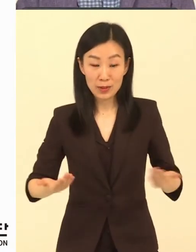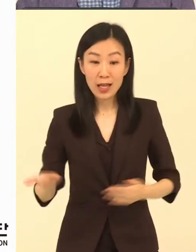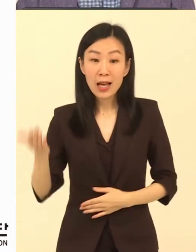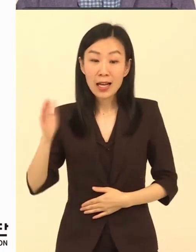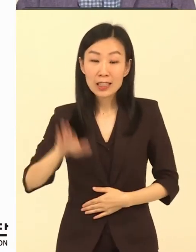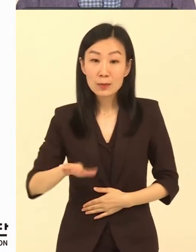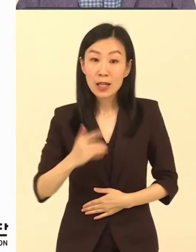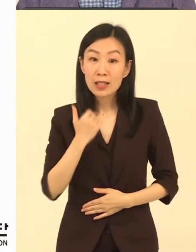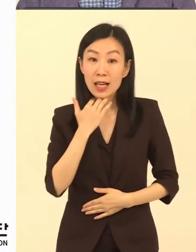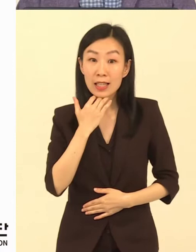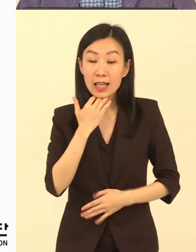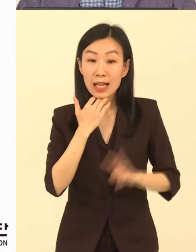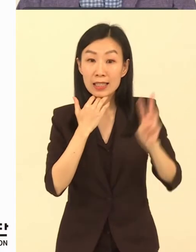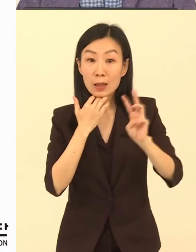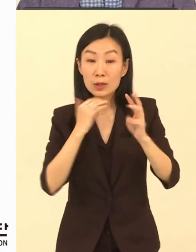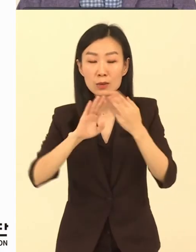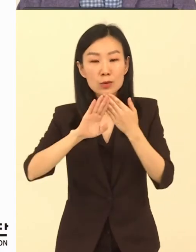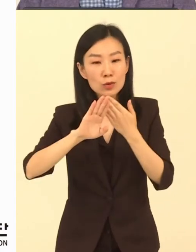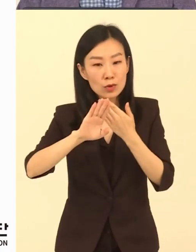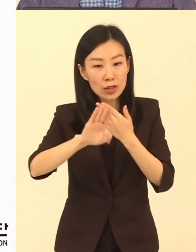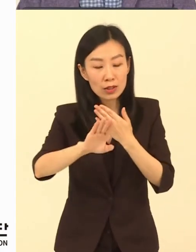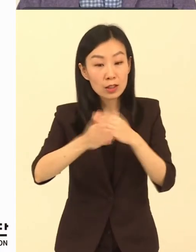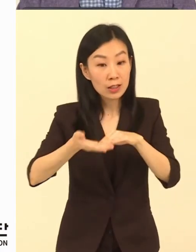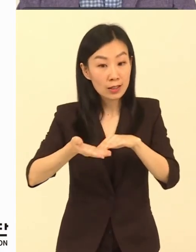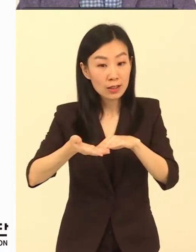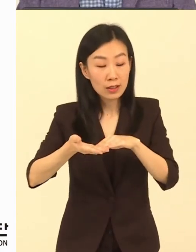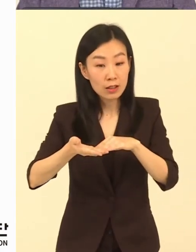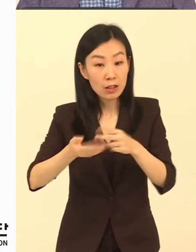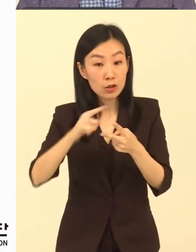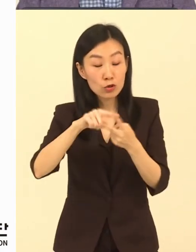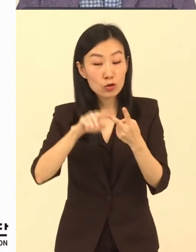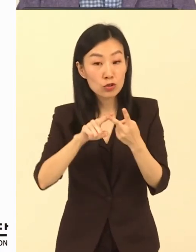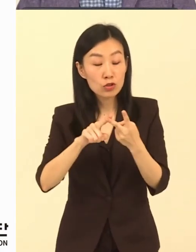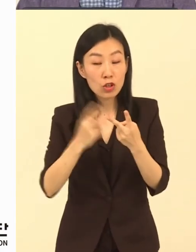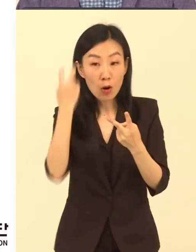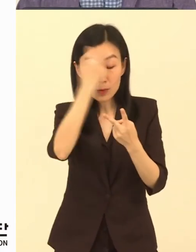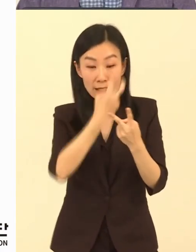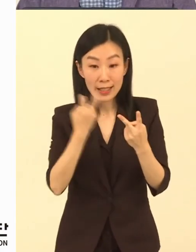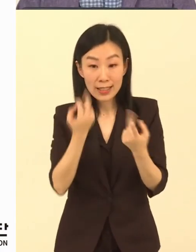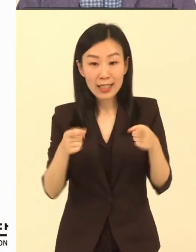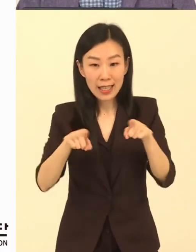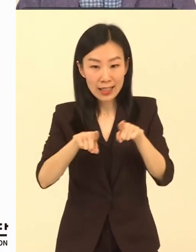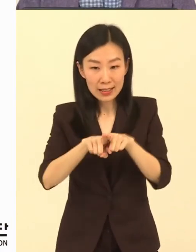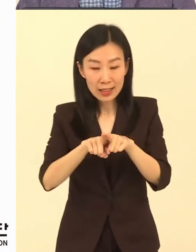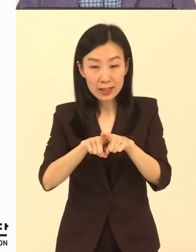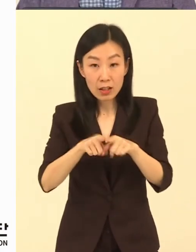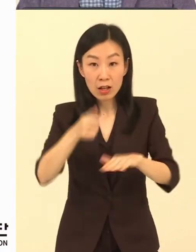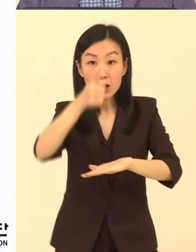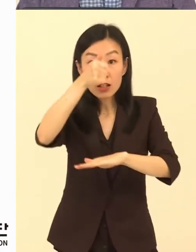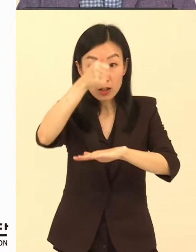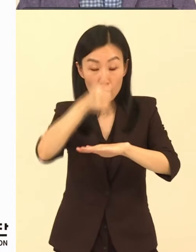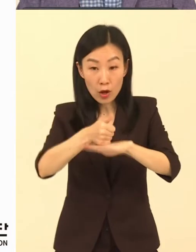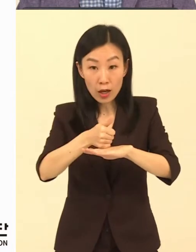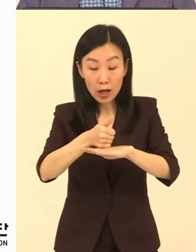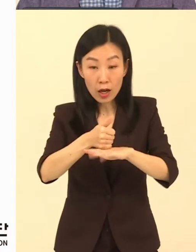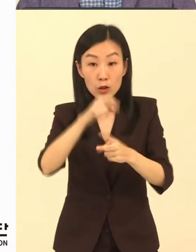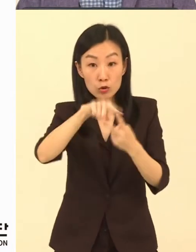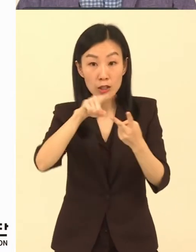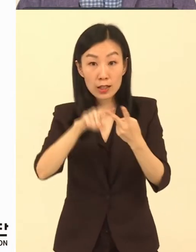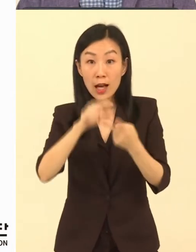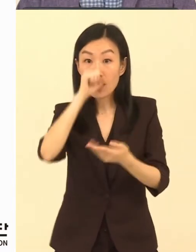하지만 30세 이후인 경우에 두 검사를 동시에 시행하여 그 결과 둘 다